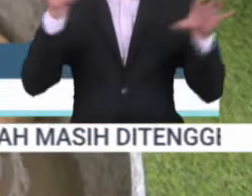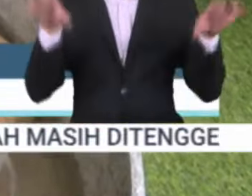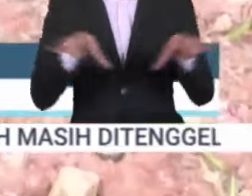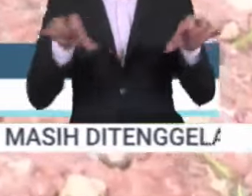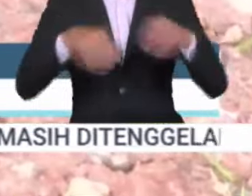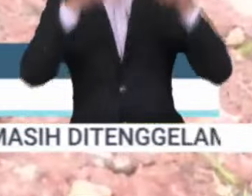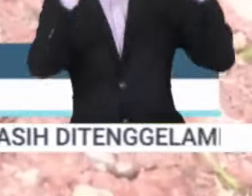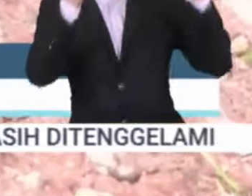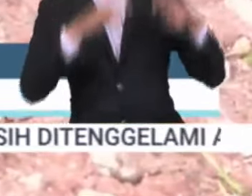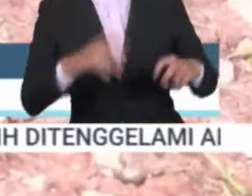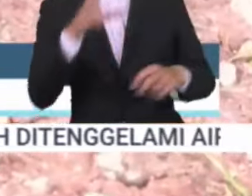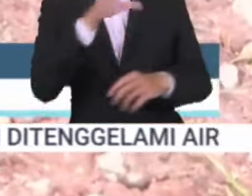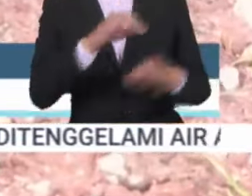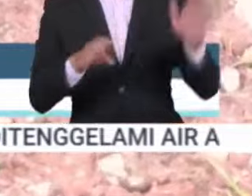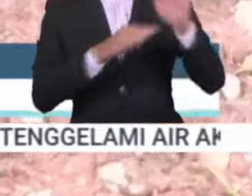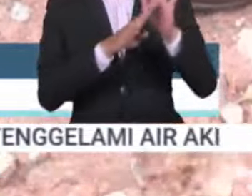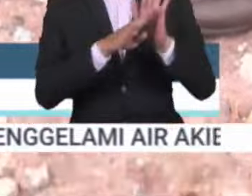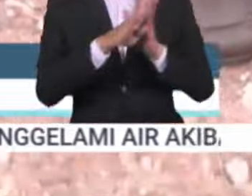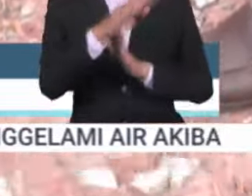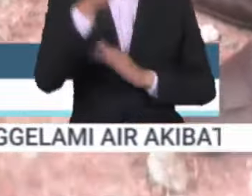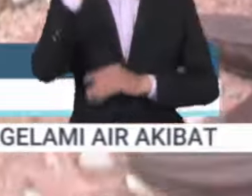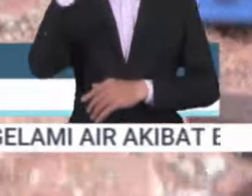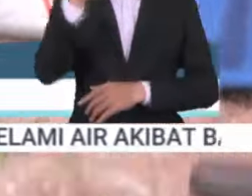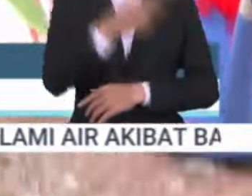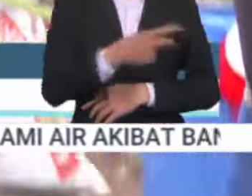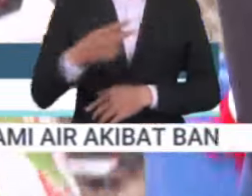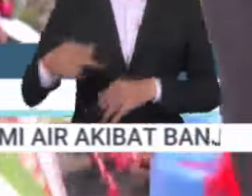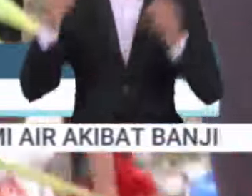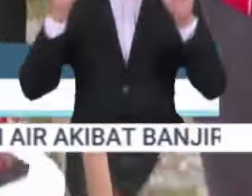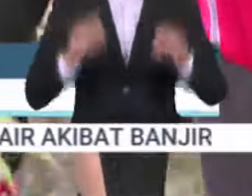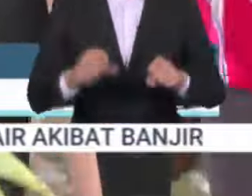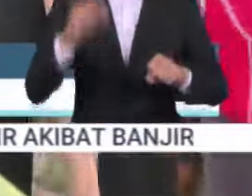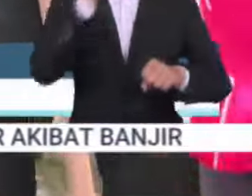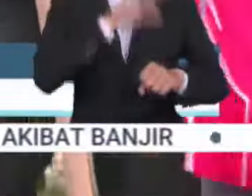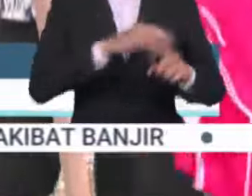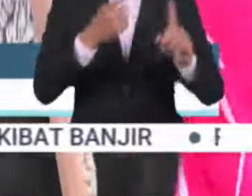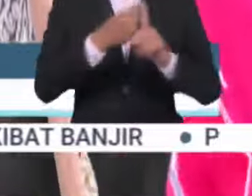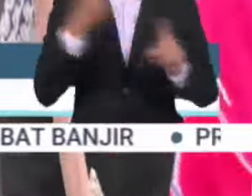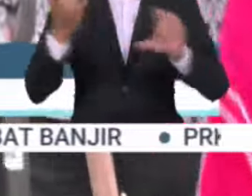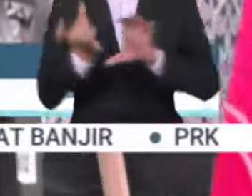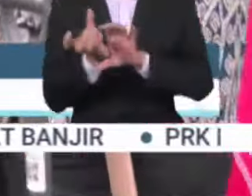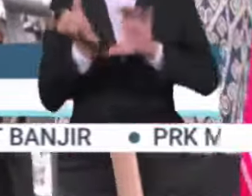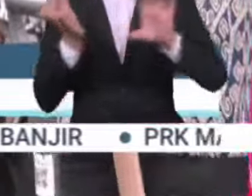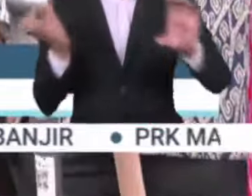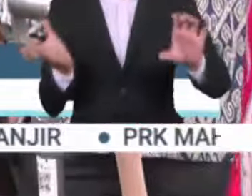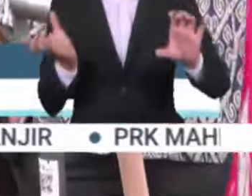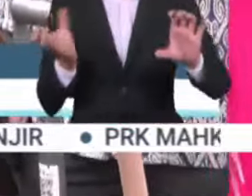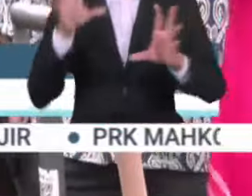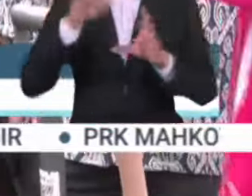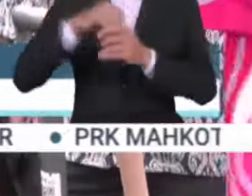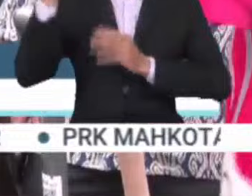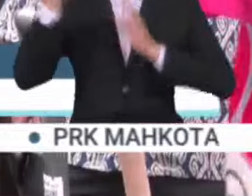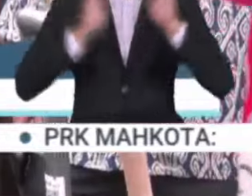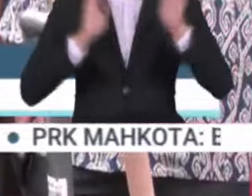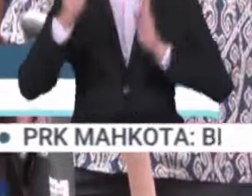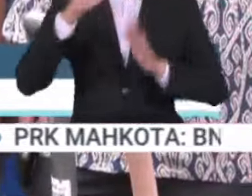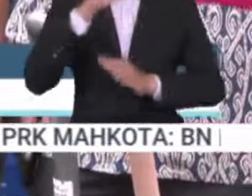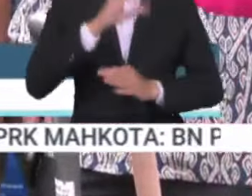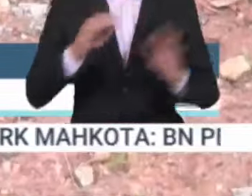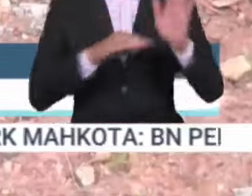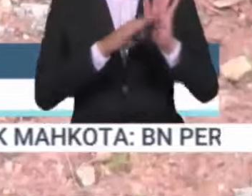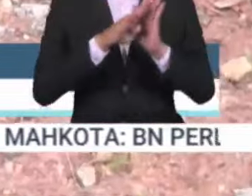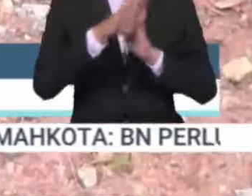MTIB melakukan penyelidikan dan pembangunan berhubung produk yang boleh dihasilkan daripada spesies buluh dalam negara.